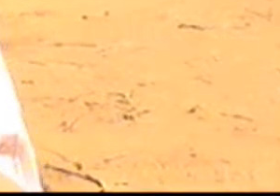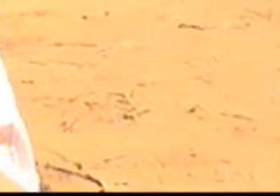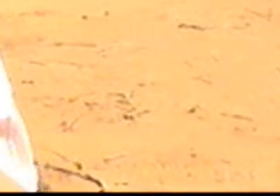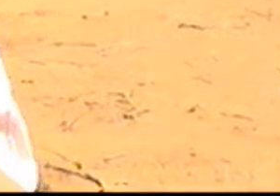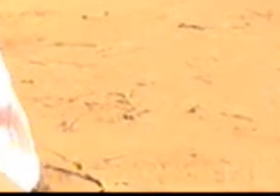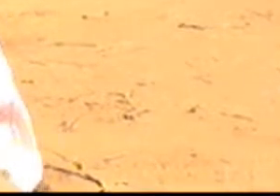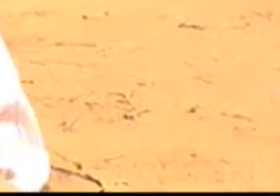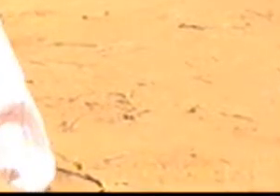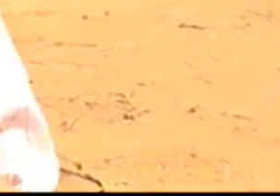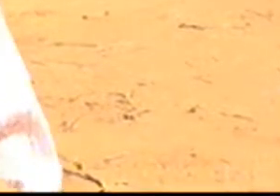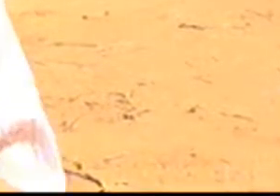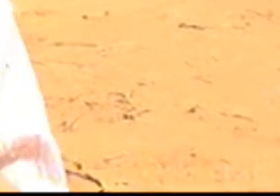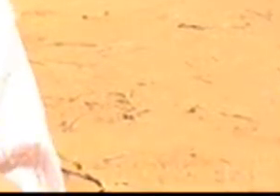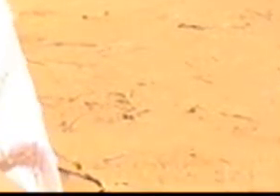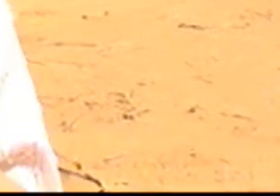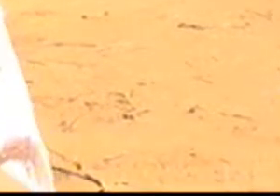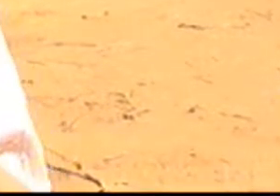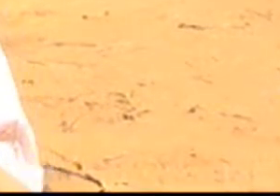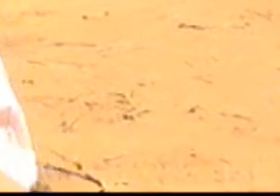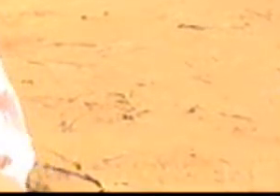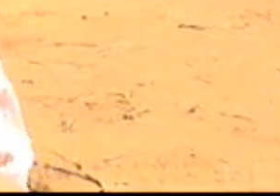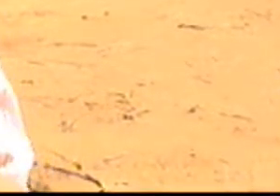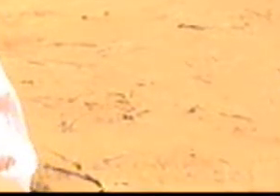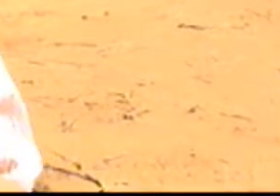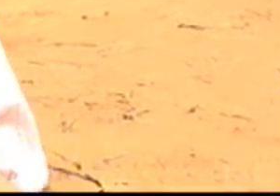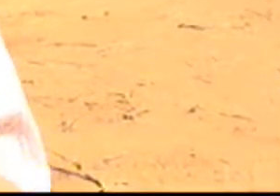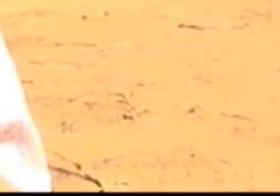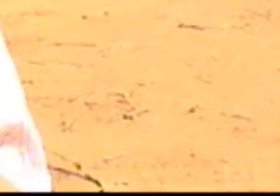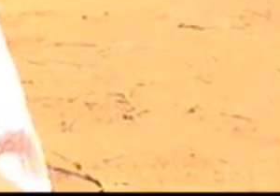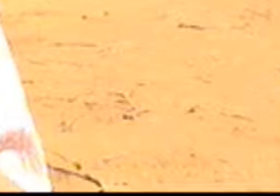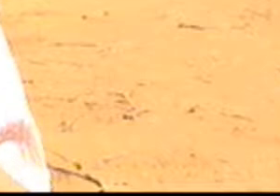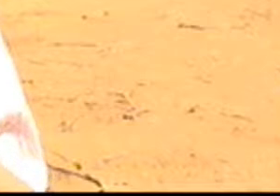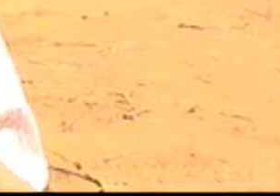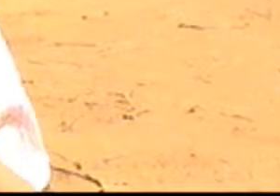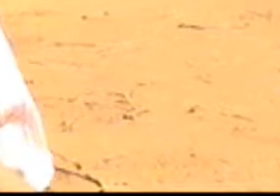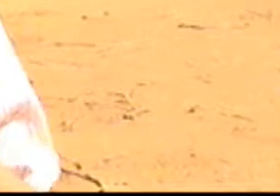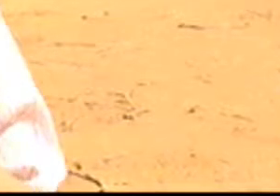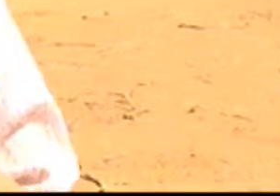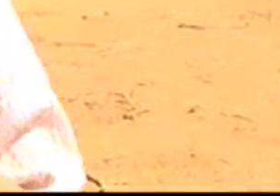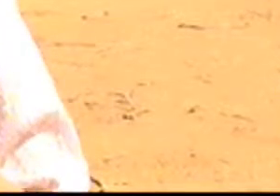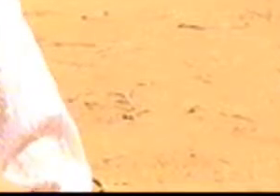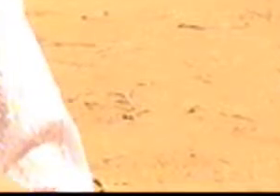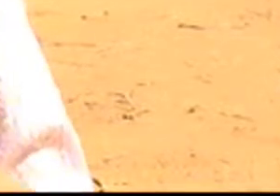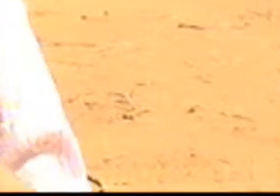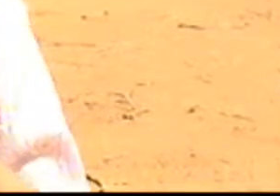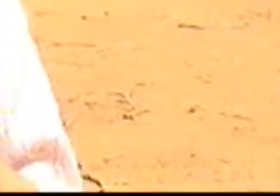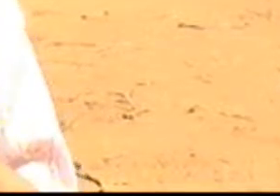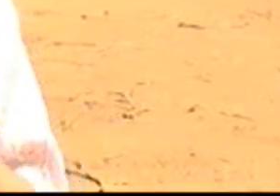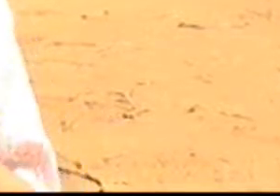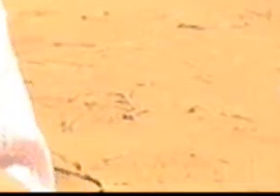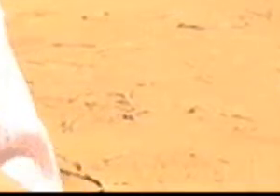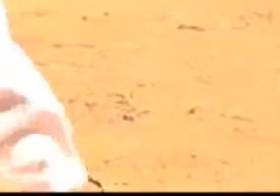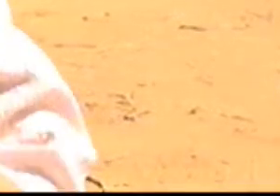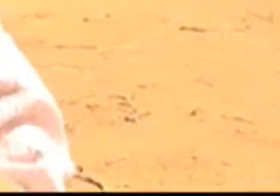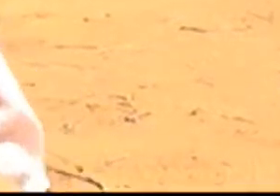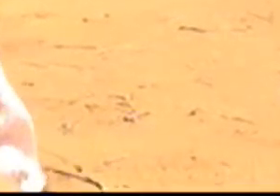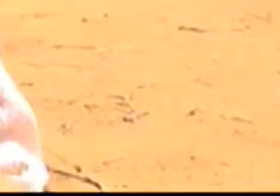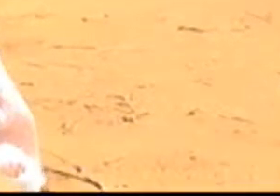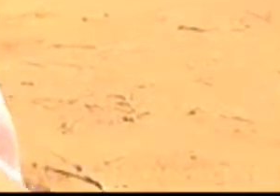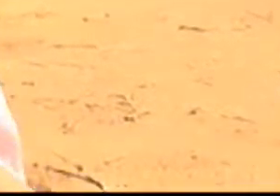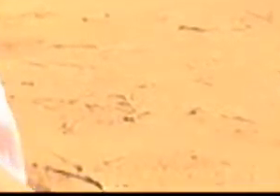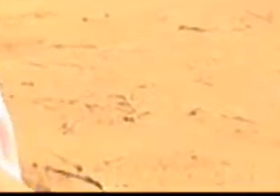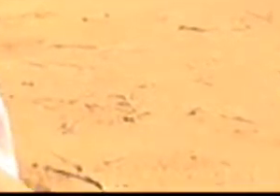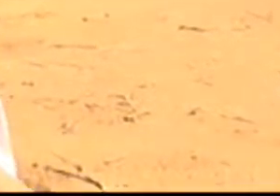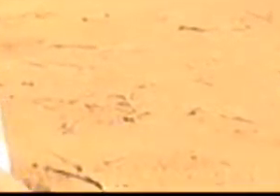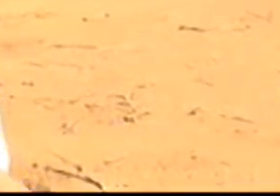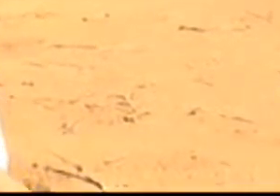jinsi gani ambavyo Bunge la Jamhuri ya Muungano wa Tanzania linaunga mkono jitihada za serikali ambayo imefanya kazi kubwa kwenye elimu, lakini pia